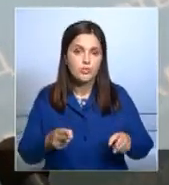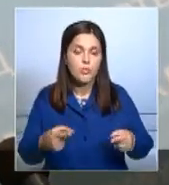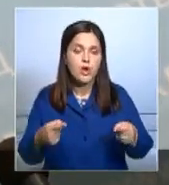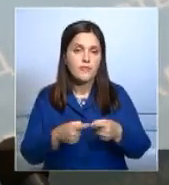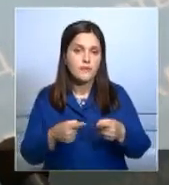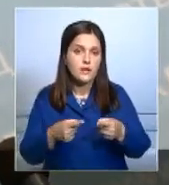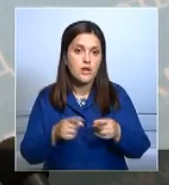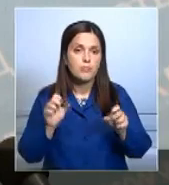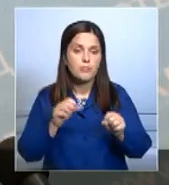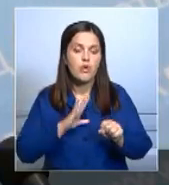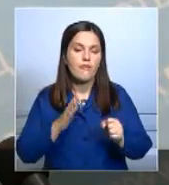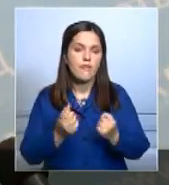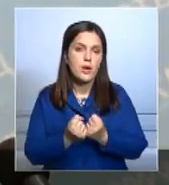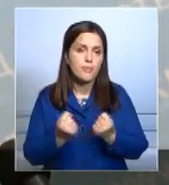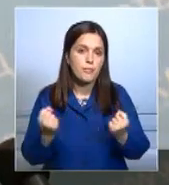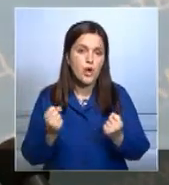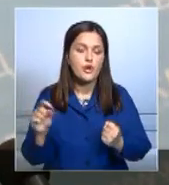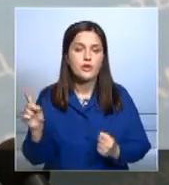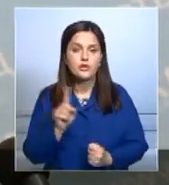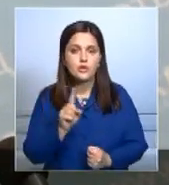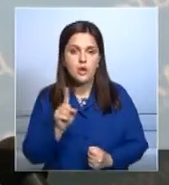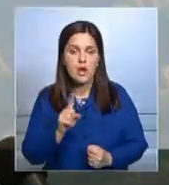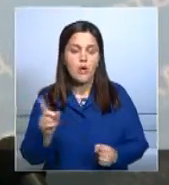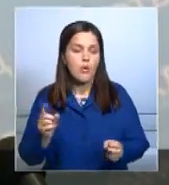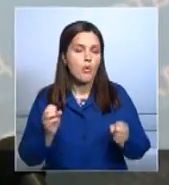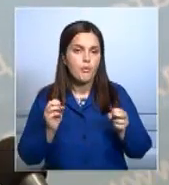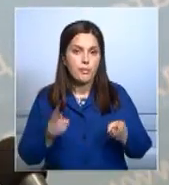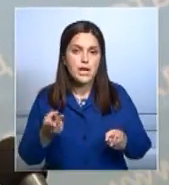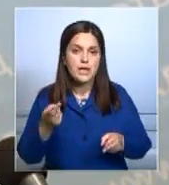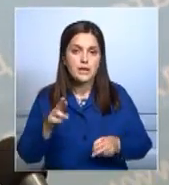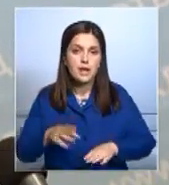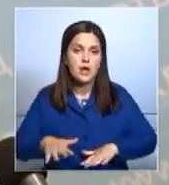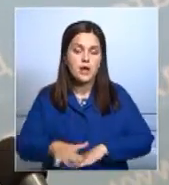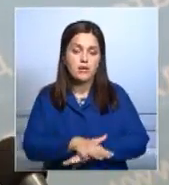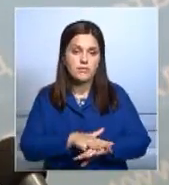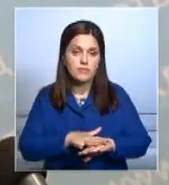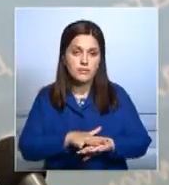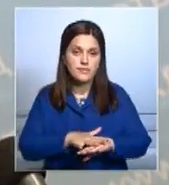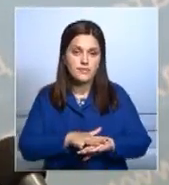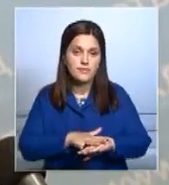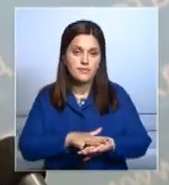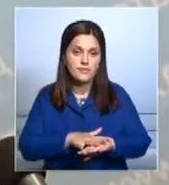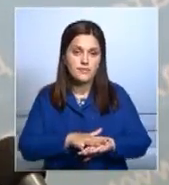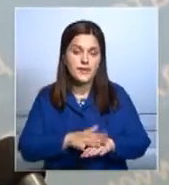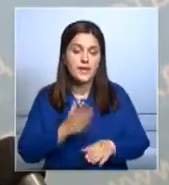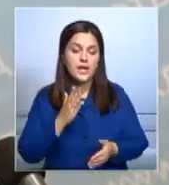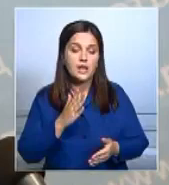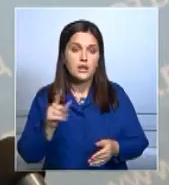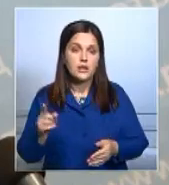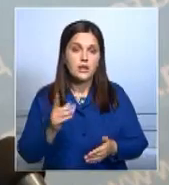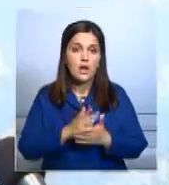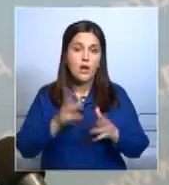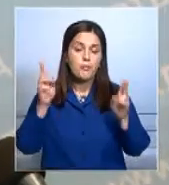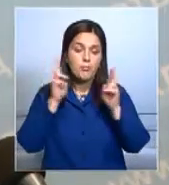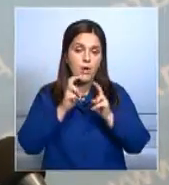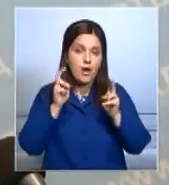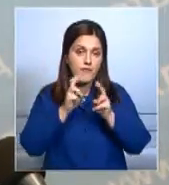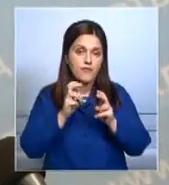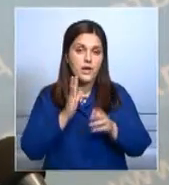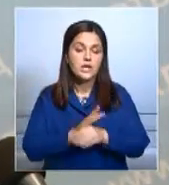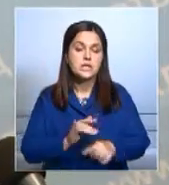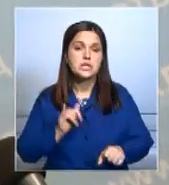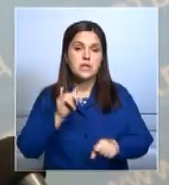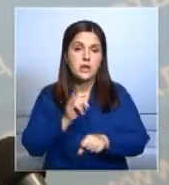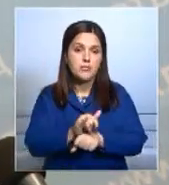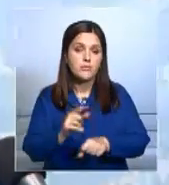наличие в квартире запрещенных предметов, в том числе представляющих угрозу для граждан. В целях проведения проверочных мероприятий были